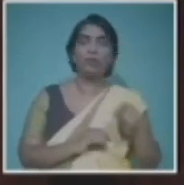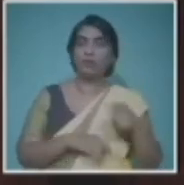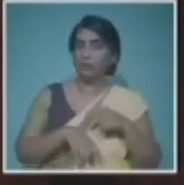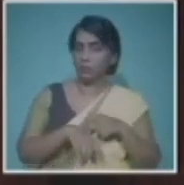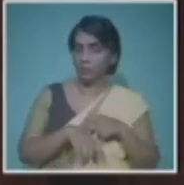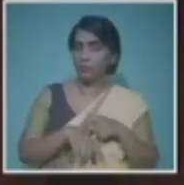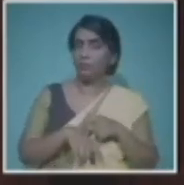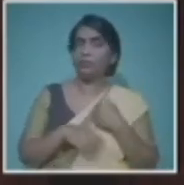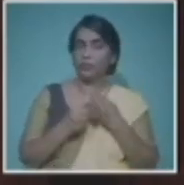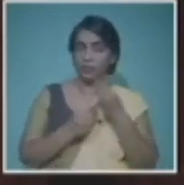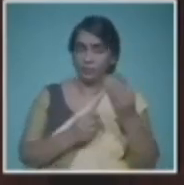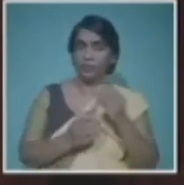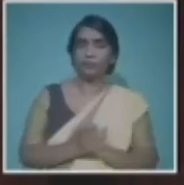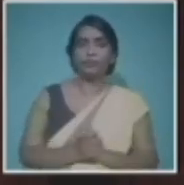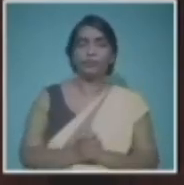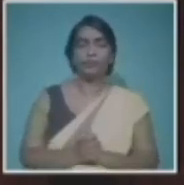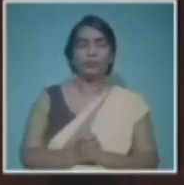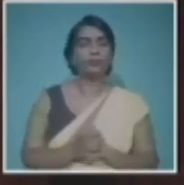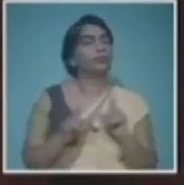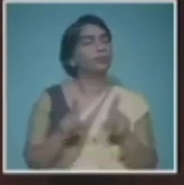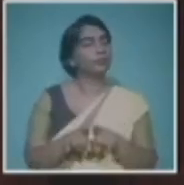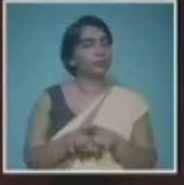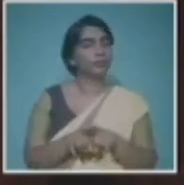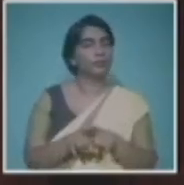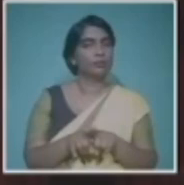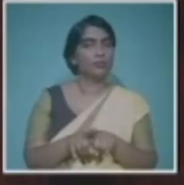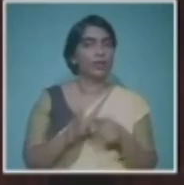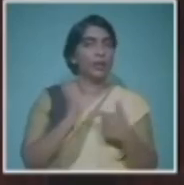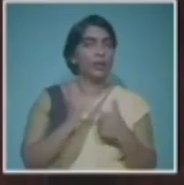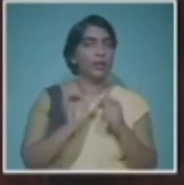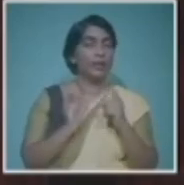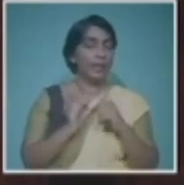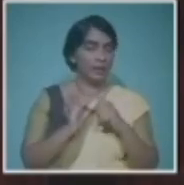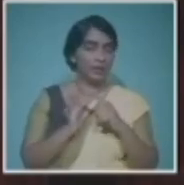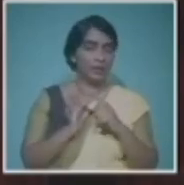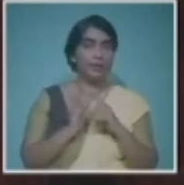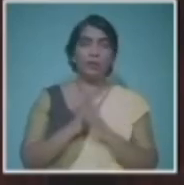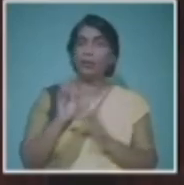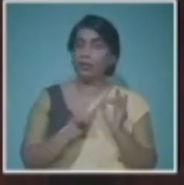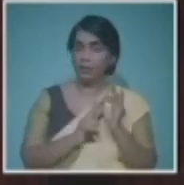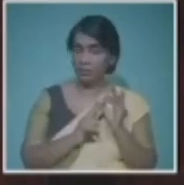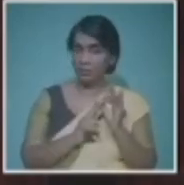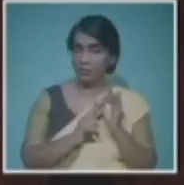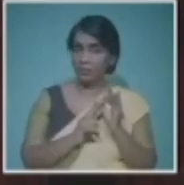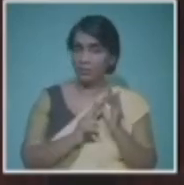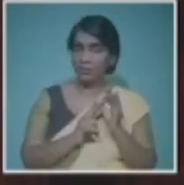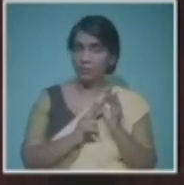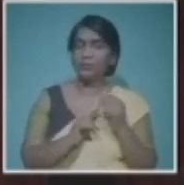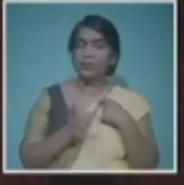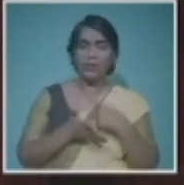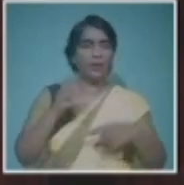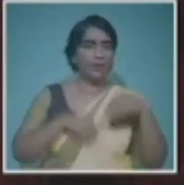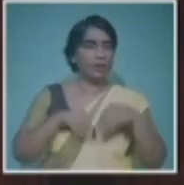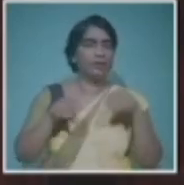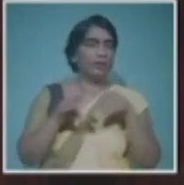මොහොතේ පුද කරනවා ඒ වගේම ටීවී ඒක නායක මැතිතුමා අපි අපේ දේශපාලන